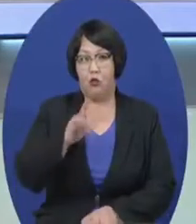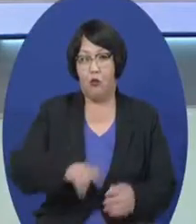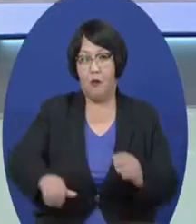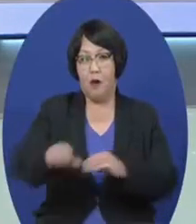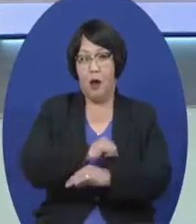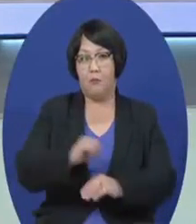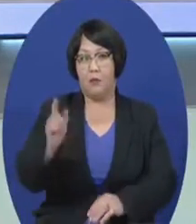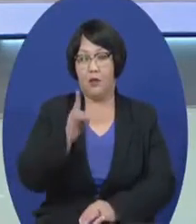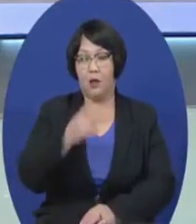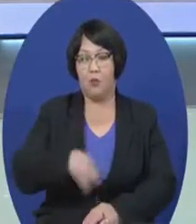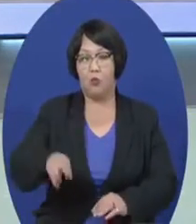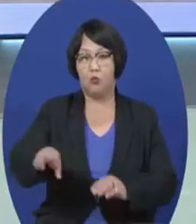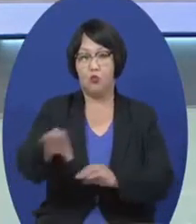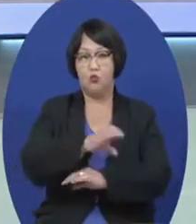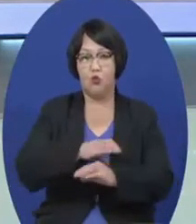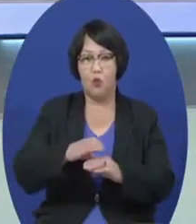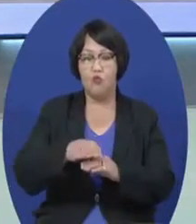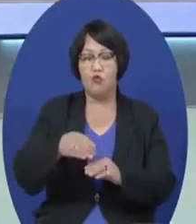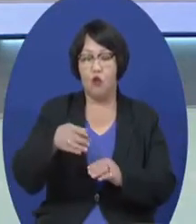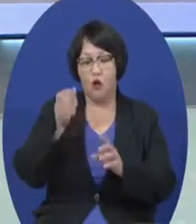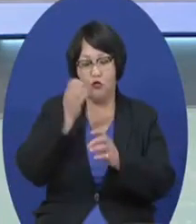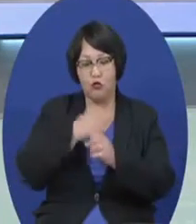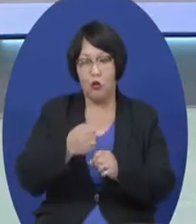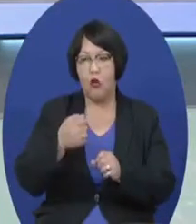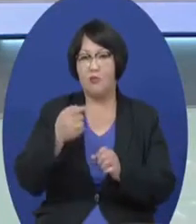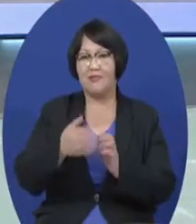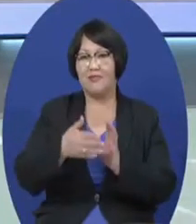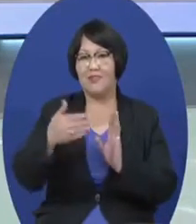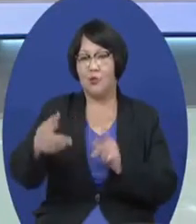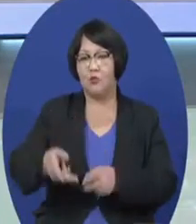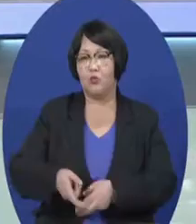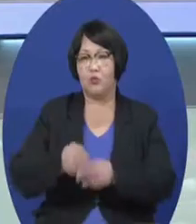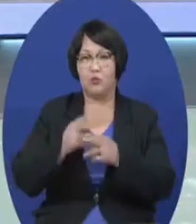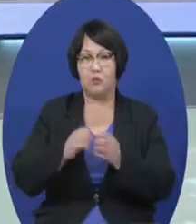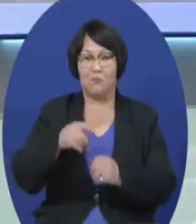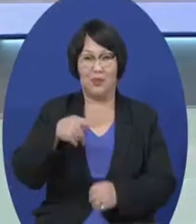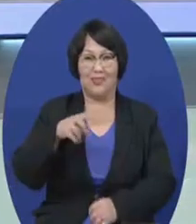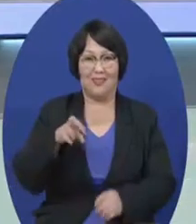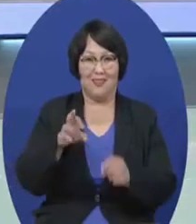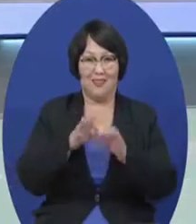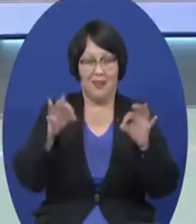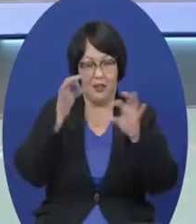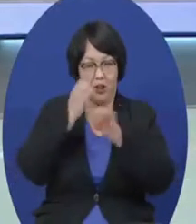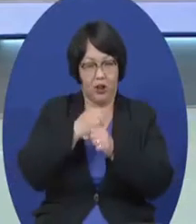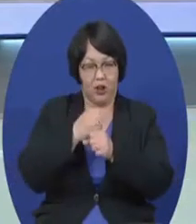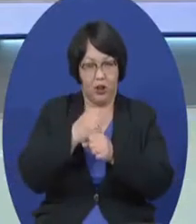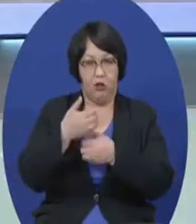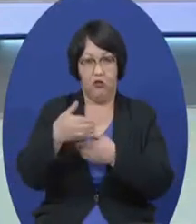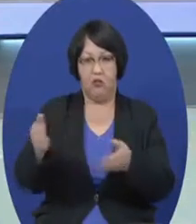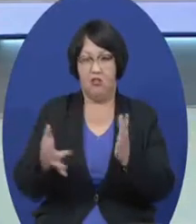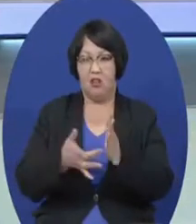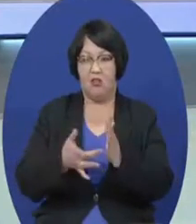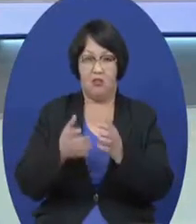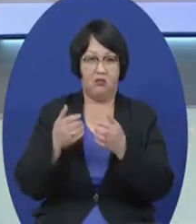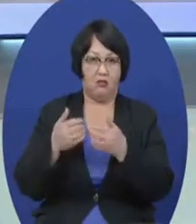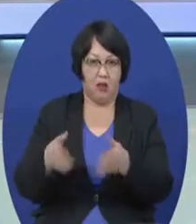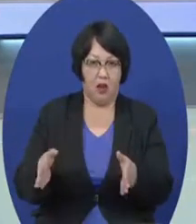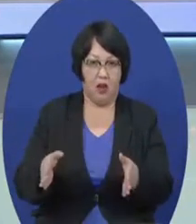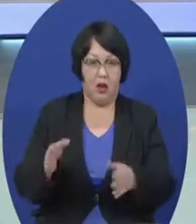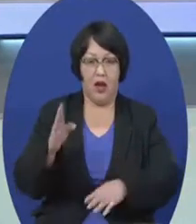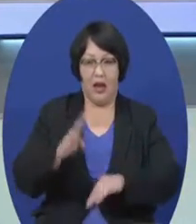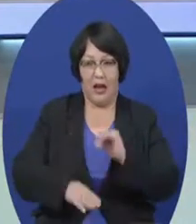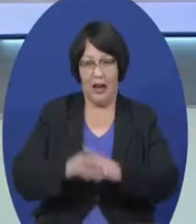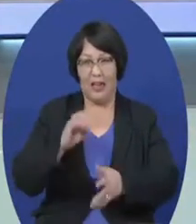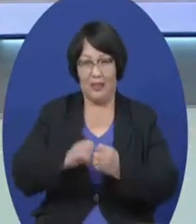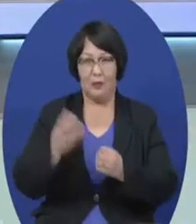Дорног аймгийн замын үзэсгэлэнд оншилгоо зайн тусламж үйлчилгээний хүртээмжийг нэмэгдүүлэх төслийн хүрээнд PCR шинжилгээний цогц лабораторийг ашиглалтанд оруллаа. Ингэснээр гар